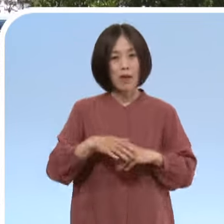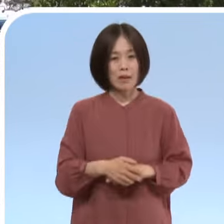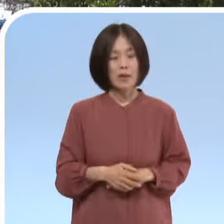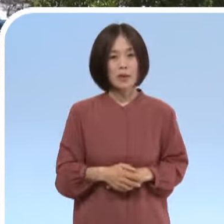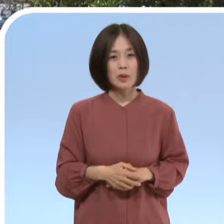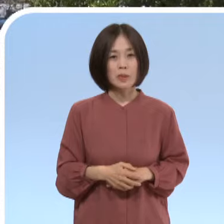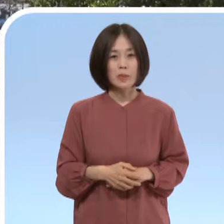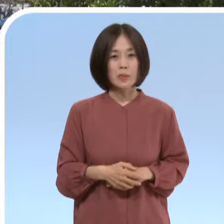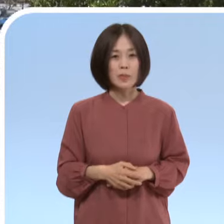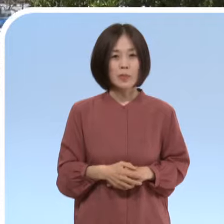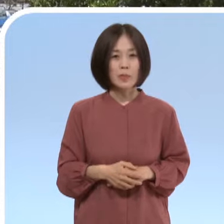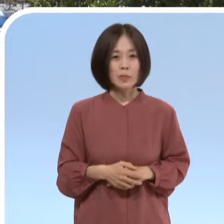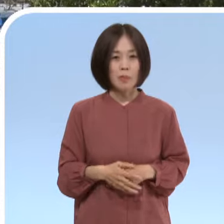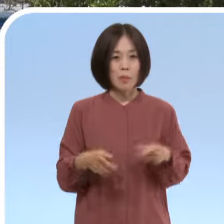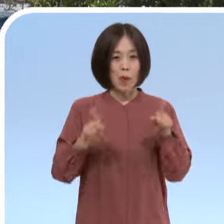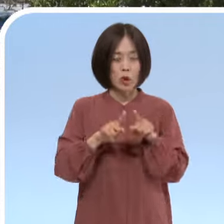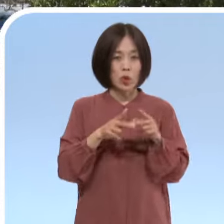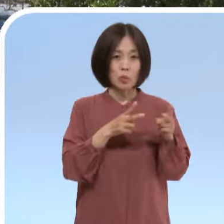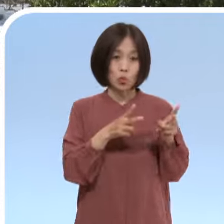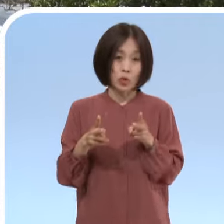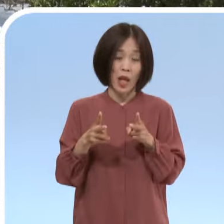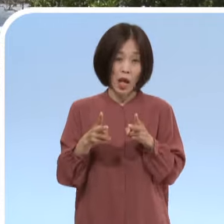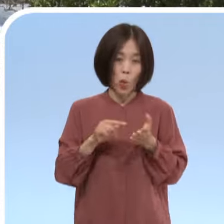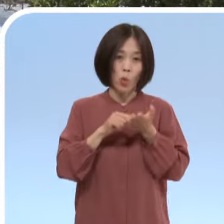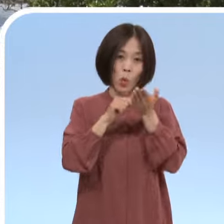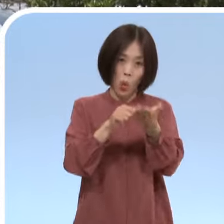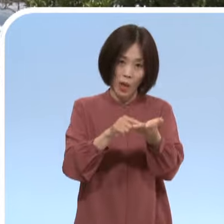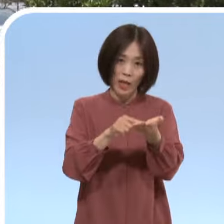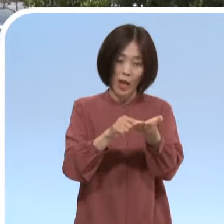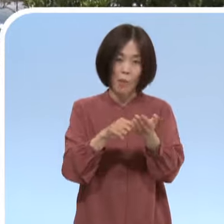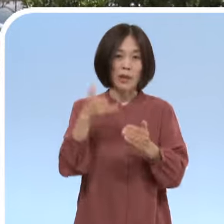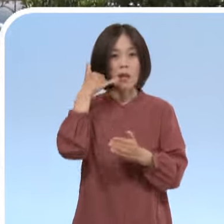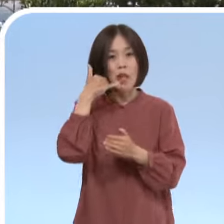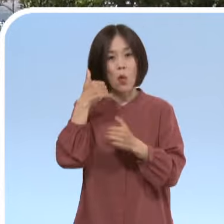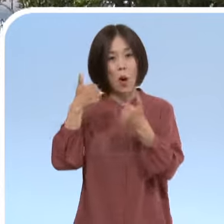ないなというふうに感じました。パートナーシップ制度の